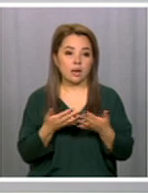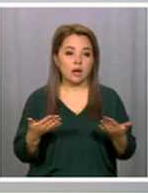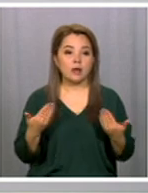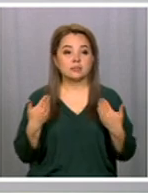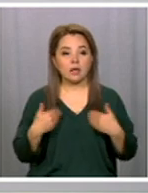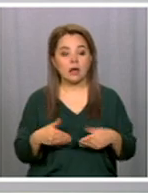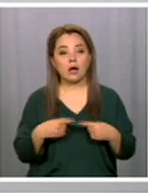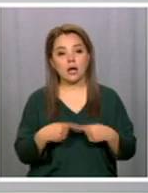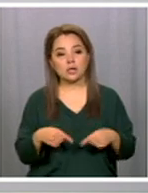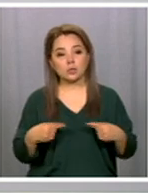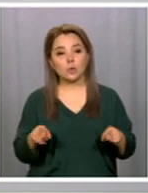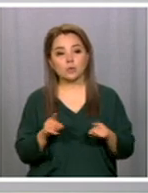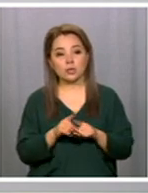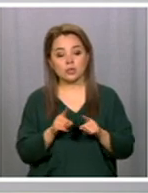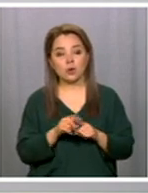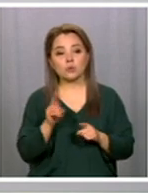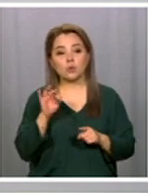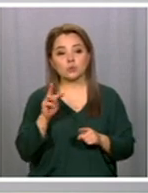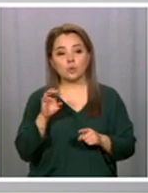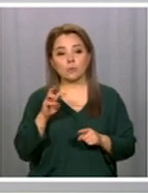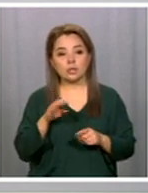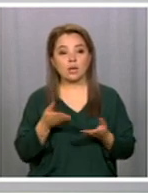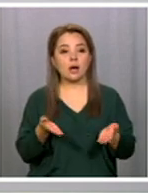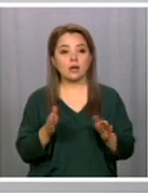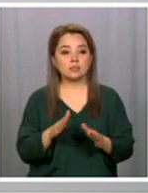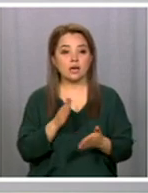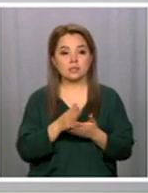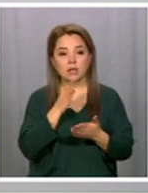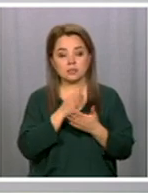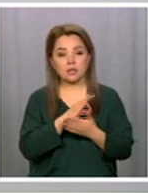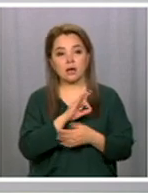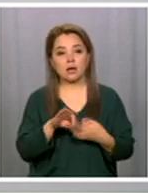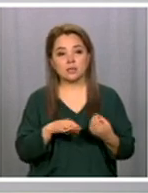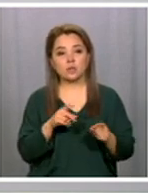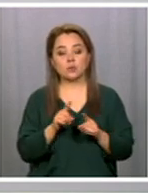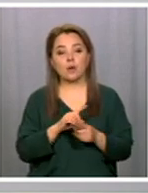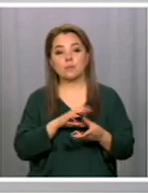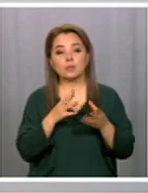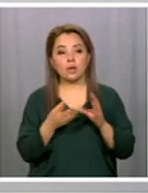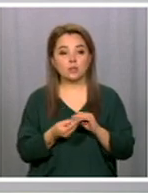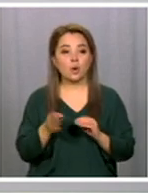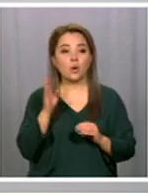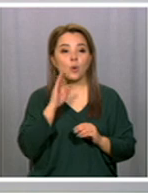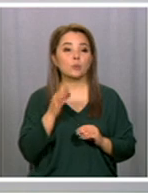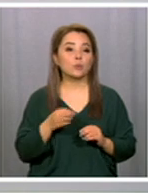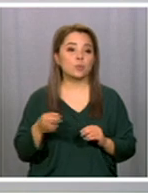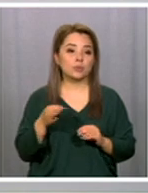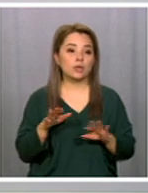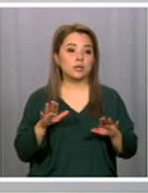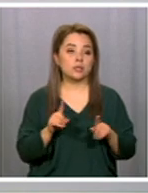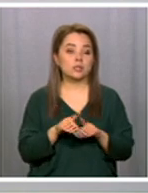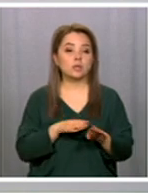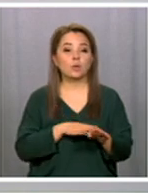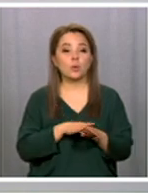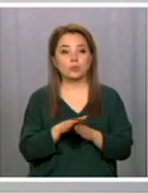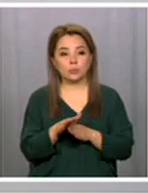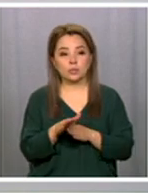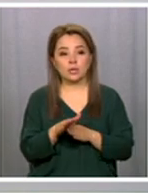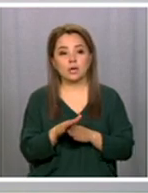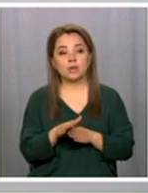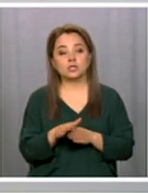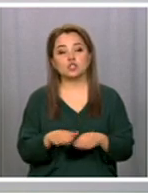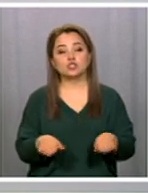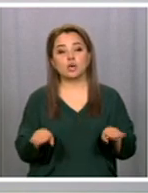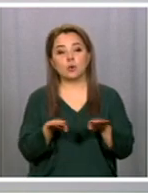микроағзалардың әртүрлі консументтердің қалған қалдықтары, осылардың барлығы көлдің бетіне толығыменен жауып